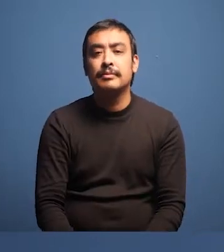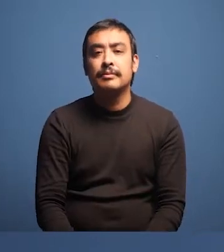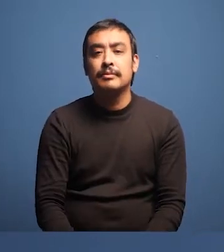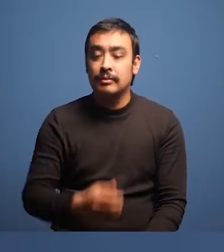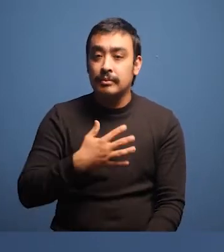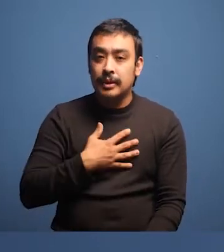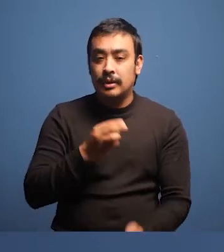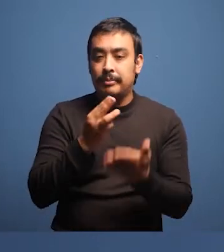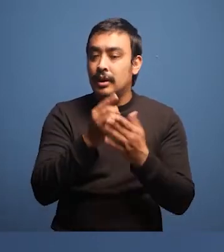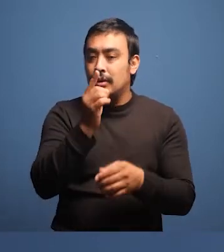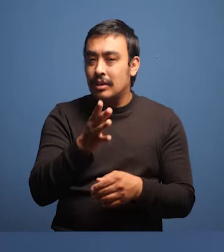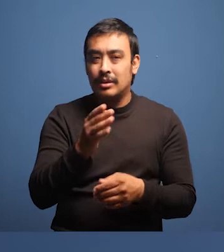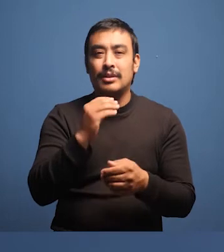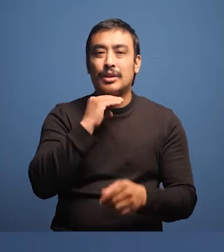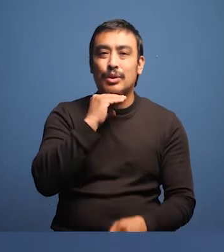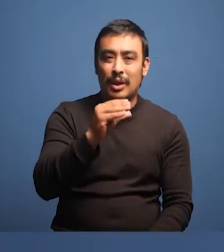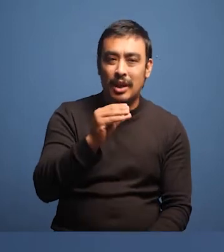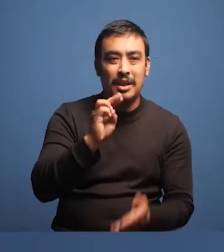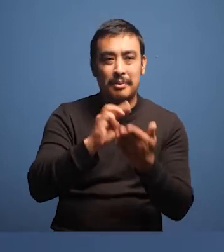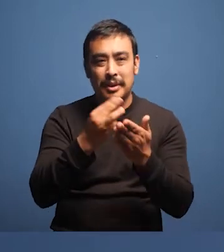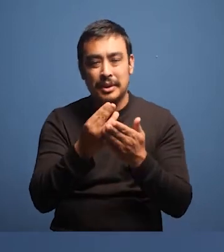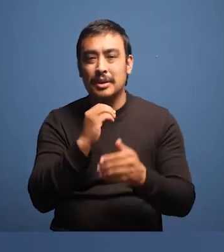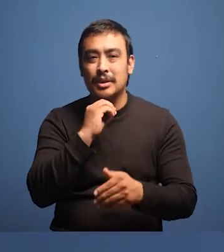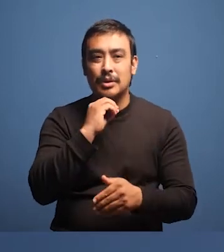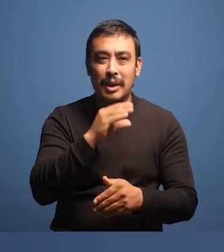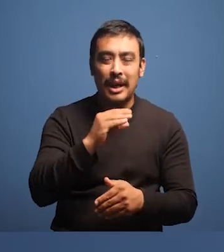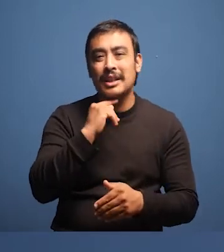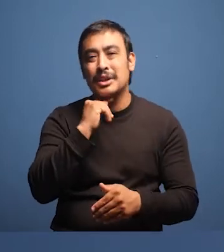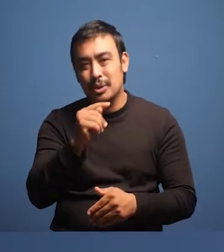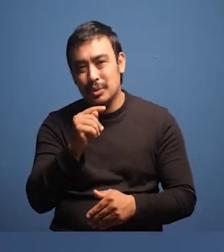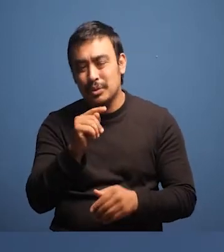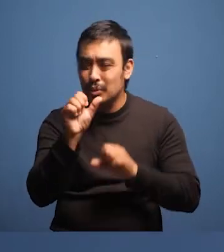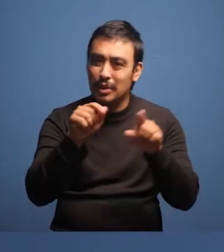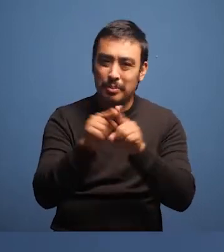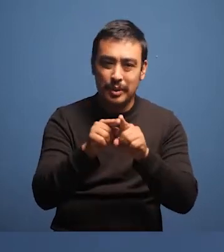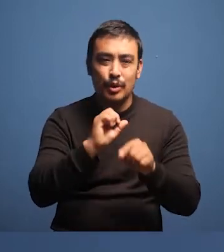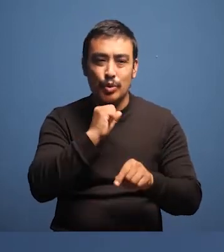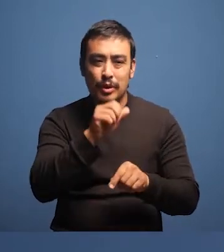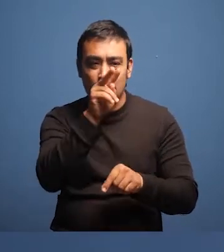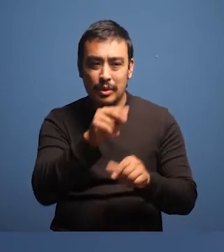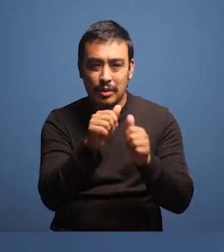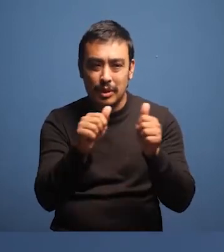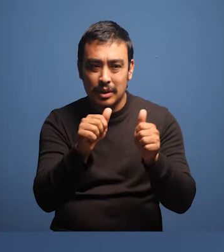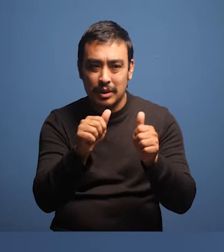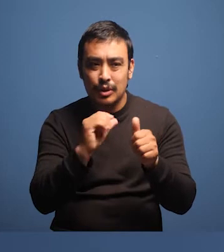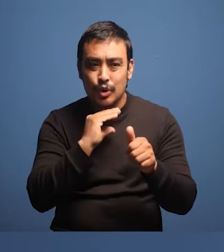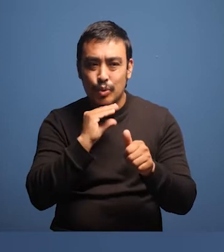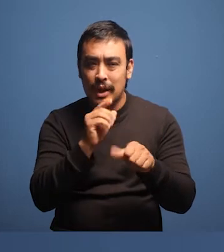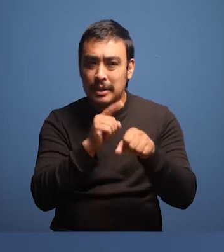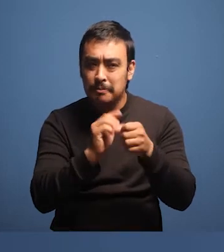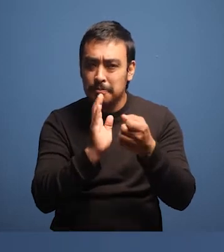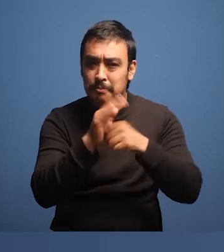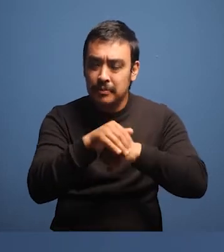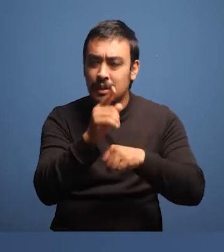मात्र होइन, आई थिङ्क कि युथ्स भएपछि एडोलसेन्स भएपछि आई थिङ्क जो मान्छे पनि जुन एज स्टेजमा हुनुहुन्छ उहाँहरूले यदि युथ्स कटेर जानुभएको छ भने हरेकसँग